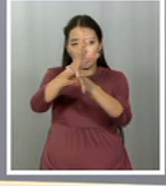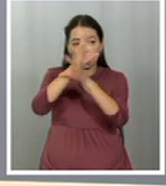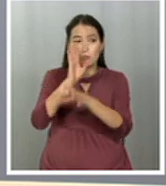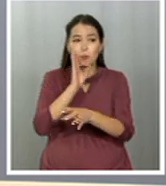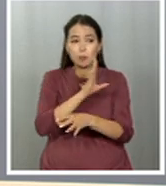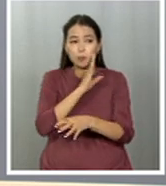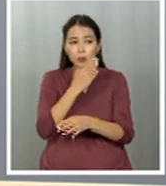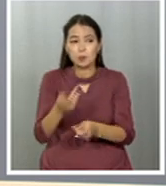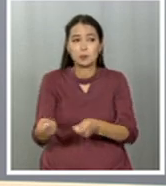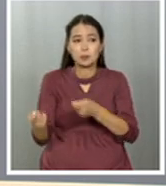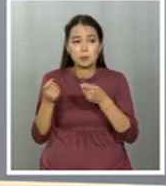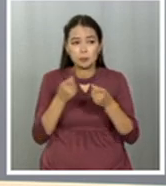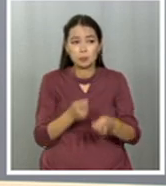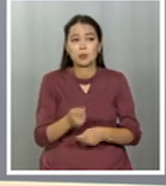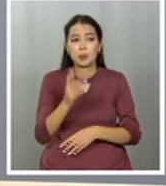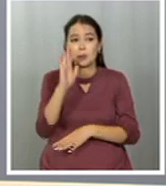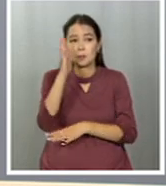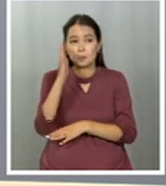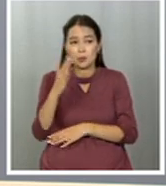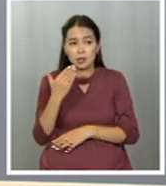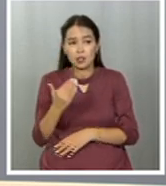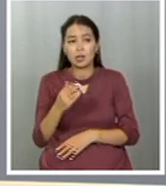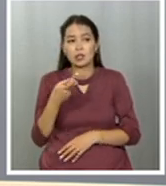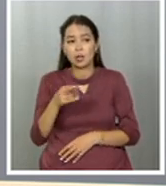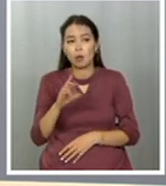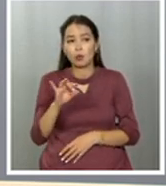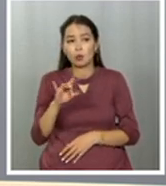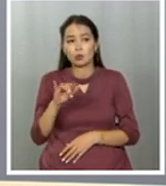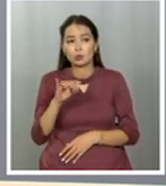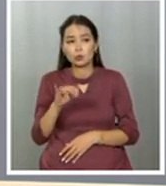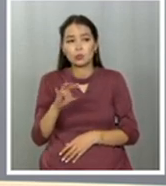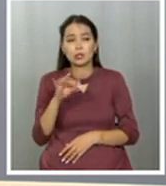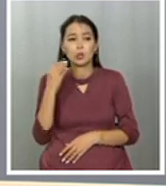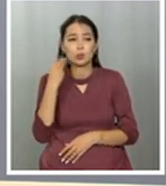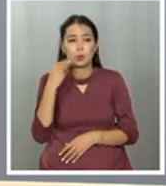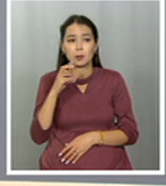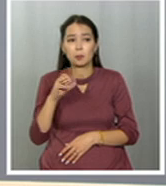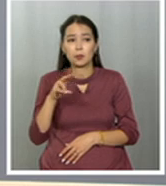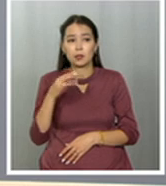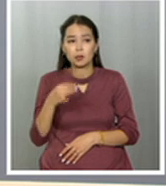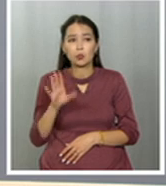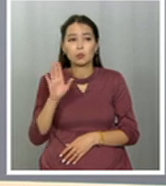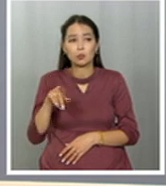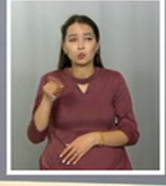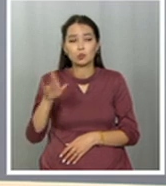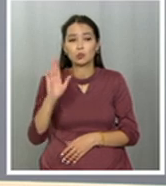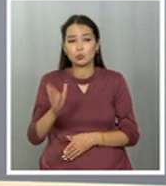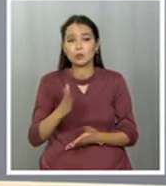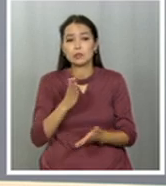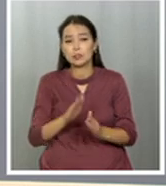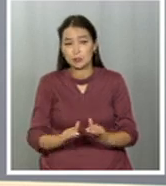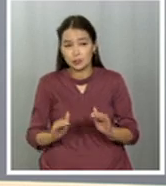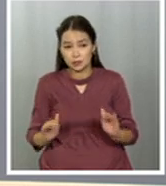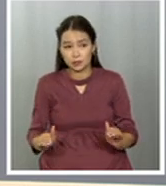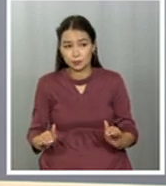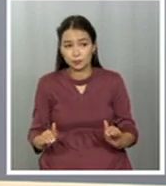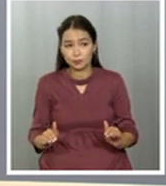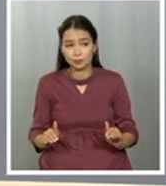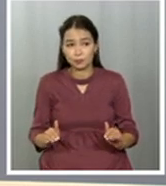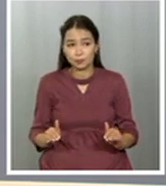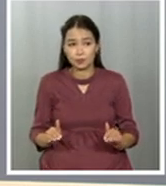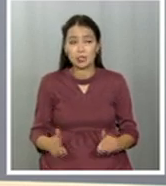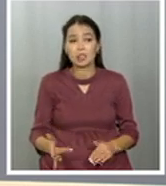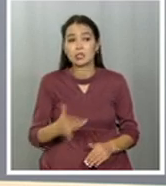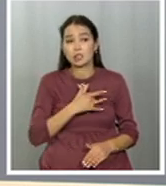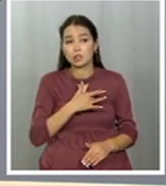принести березовый бишик для Ураскула и тетки Бикей. Пусть у них будут дети». Прогноз учащихся.